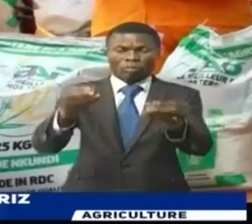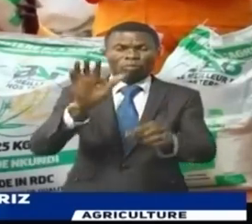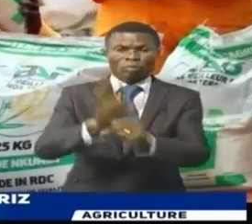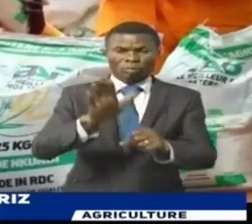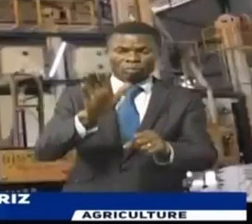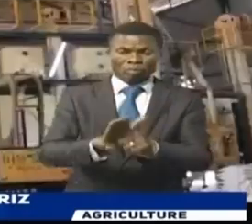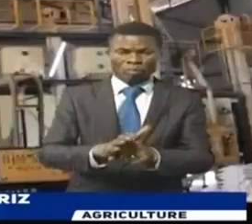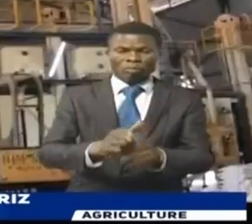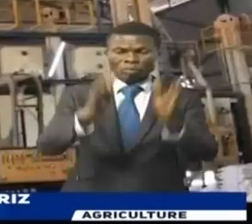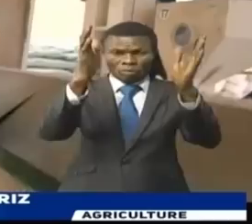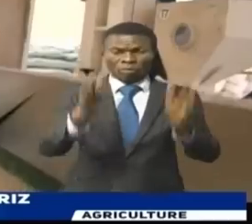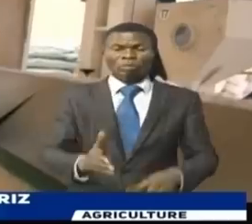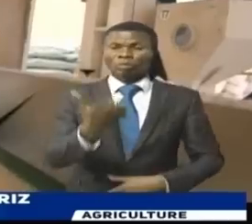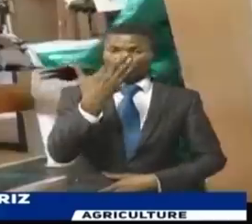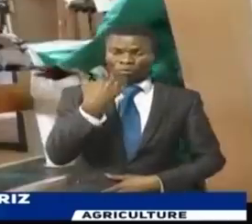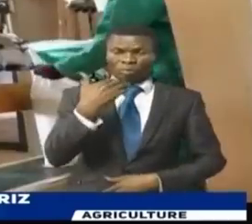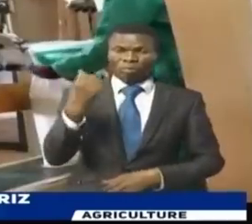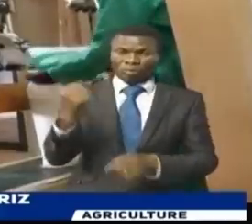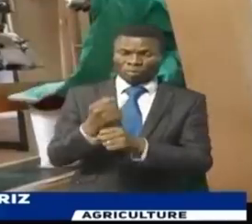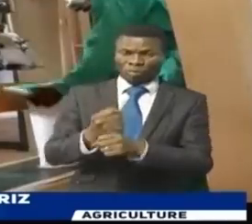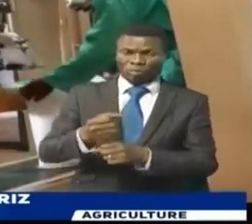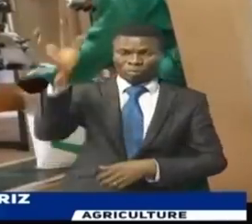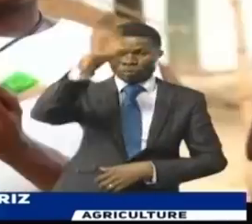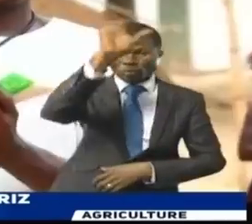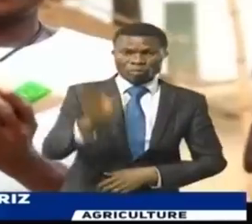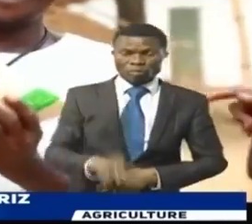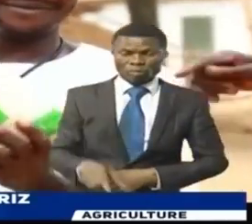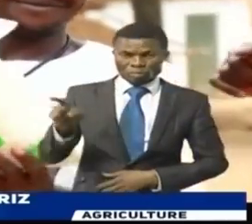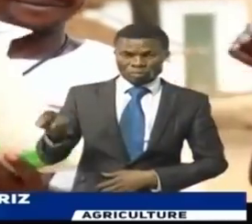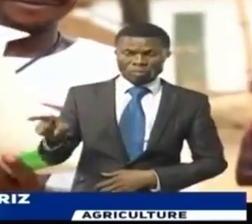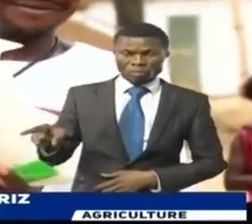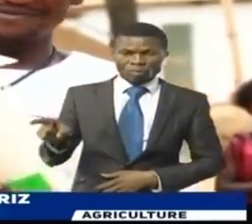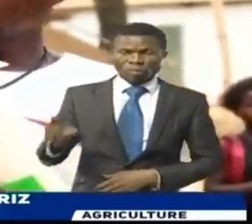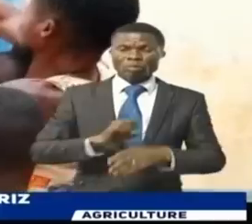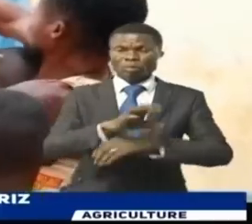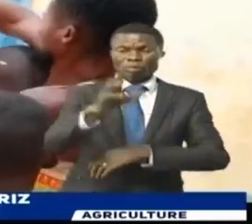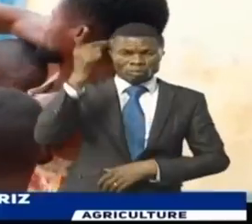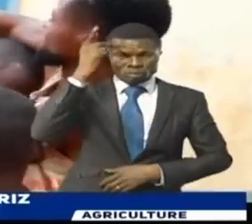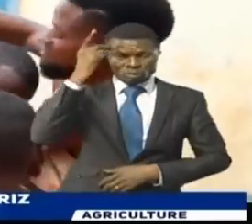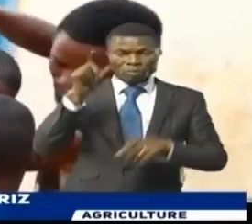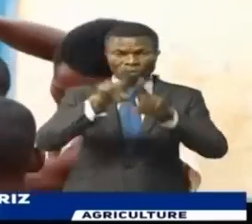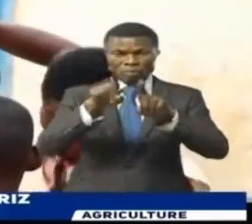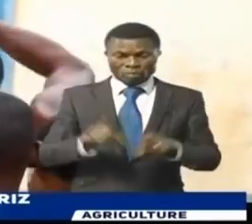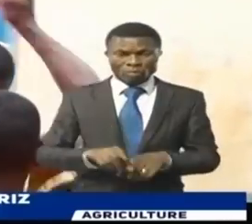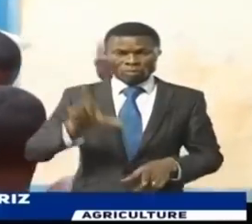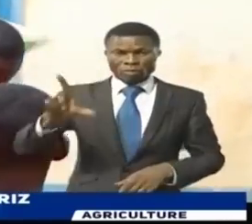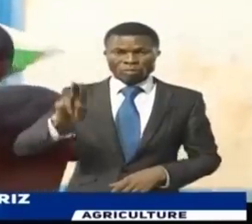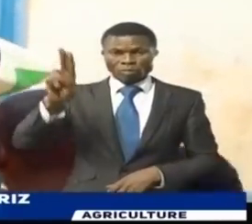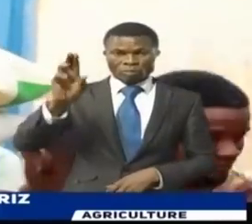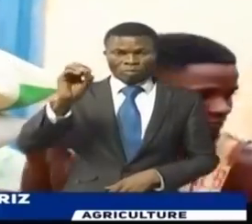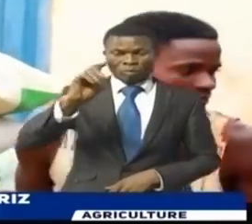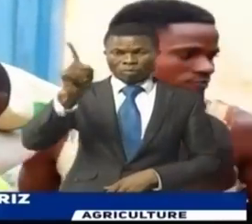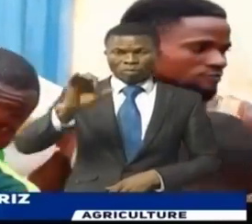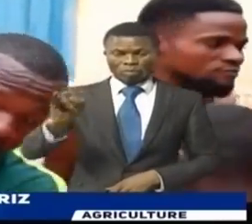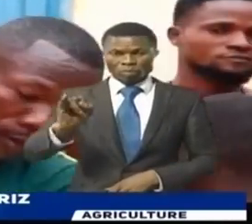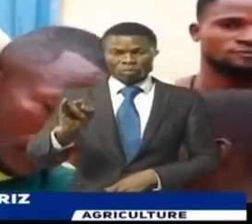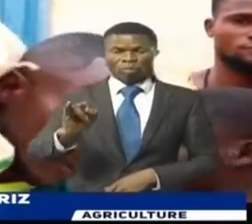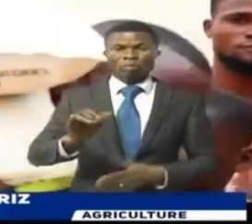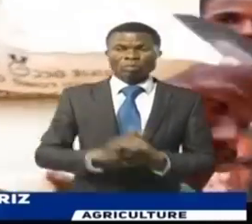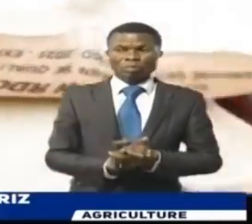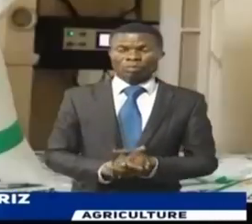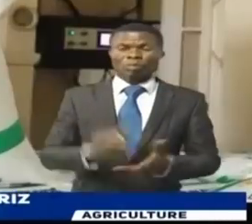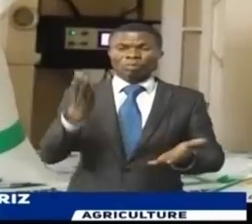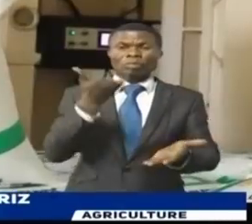tonnes du riz localement produit dans des grands centres de consommation, mais aussi à Luozi. Du Made in Congo,